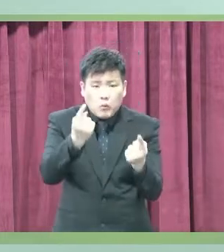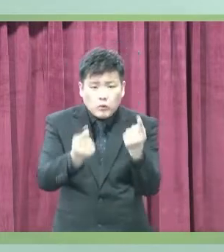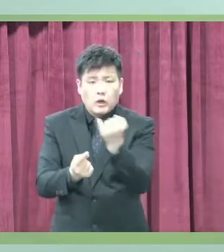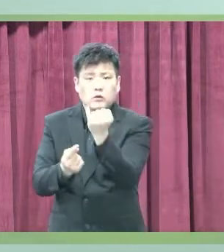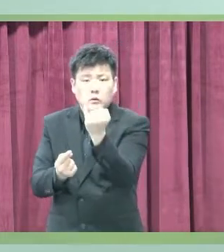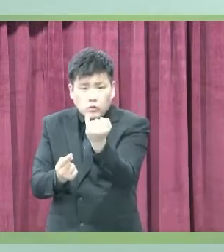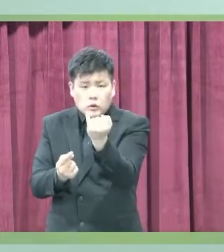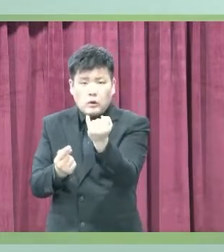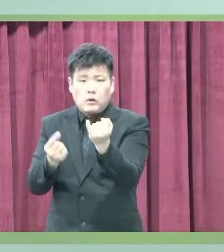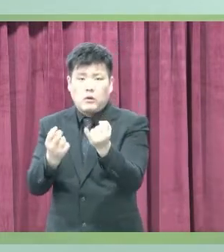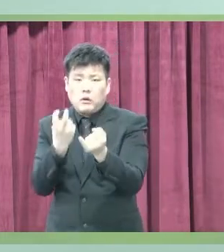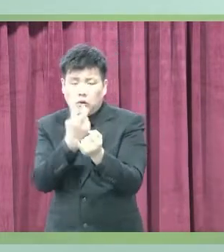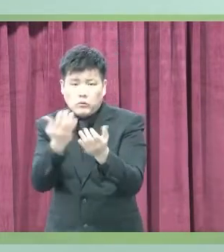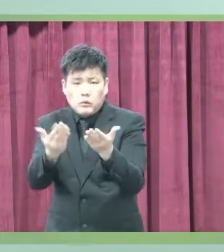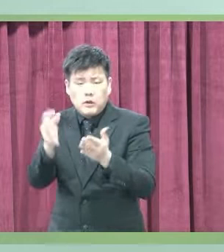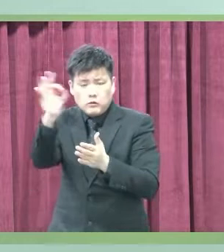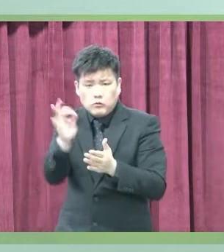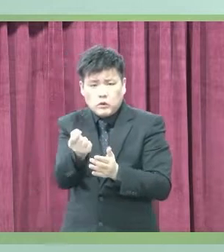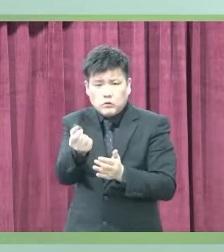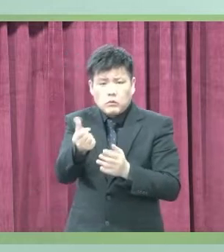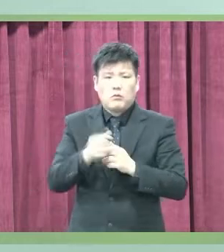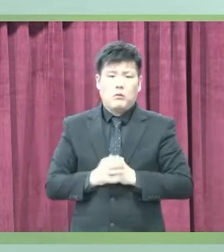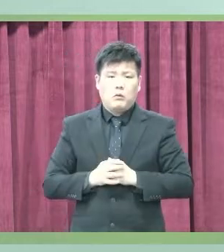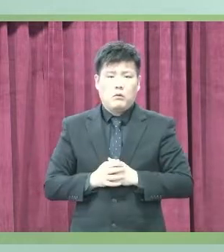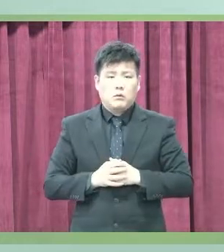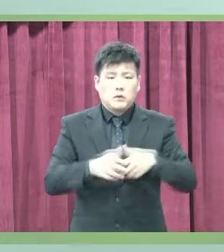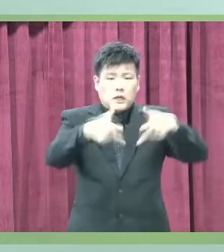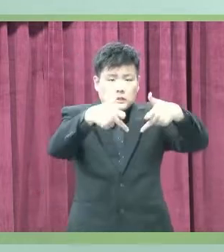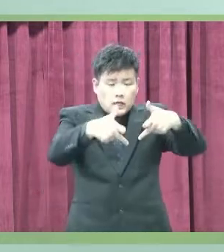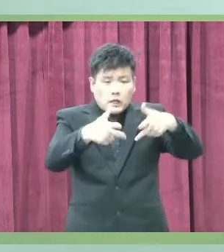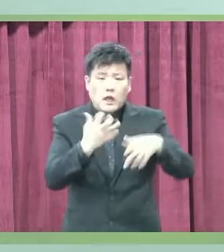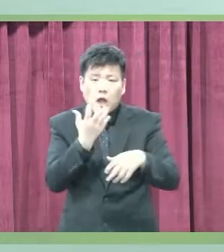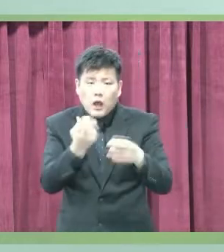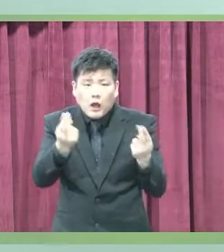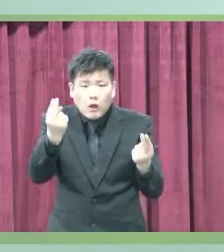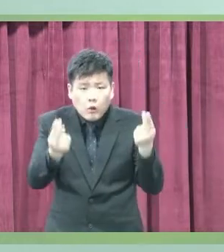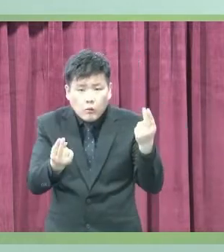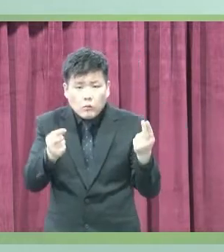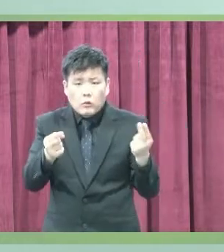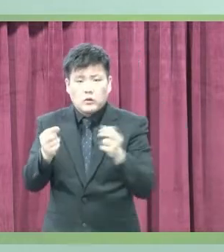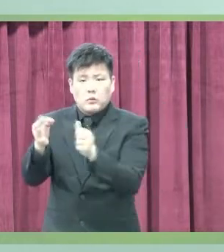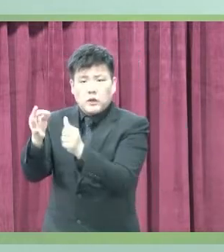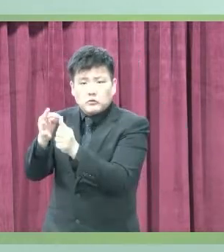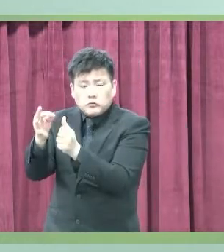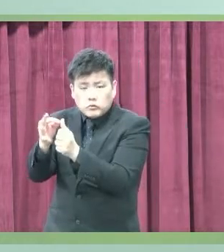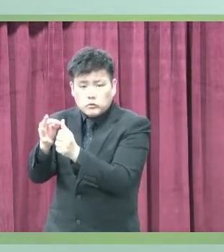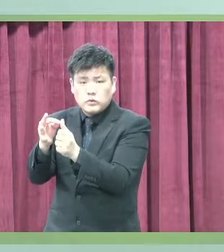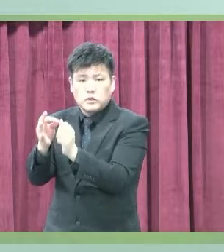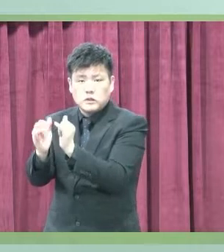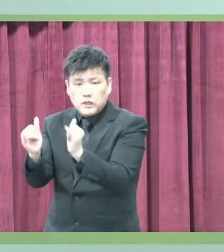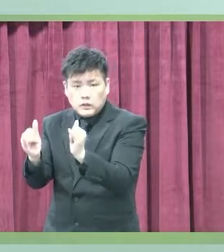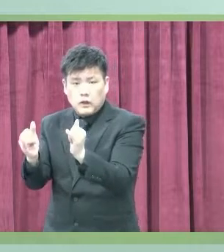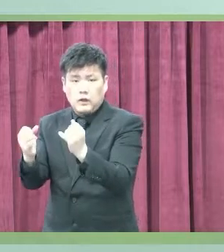의료보장 유형별에서는 장애인, 비장애인 모두 건강보험 대상자보다는 의료급여자에서의 그 수검률이 낮게 나타나고